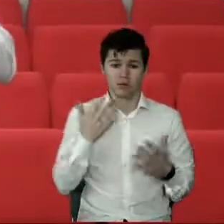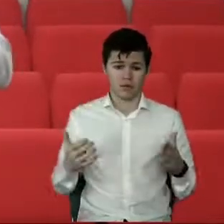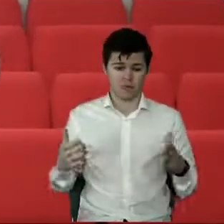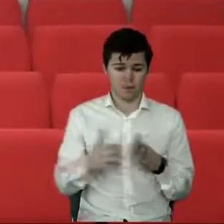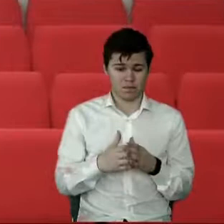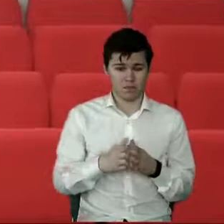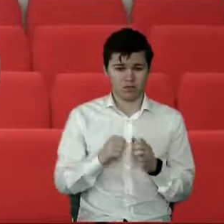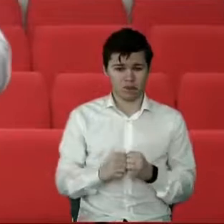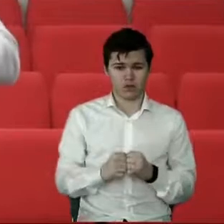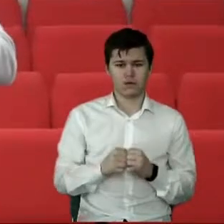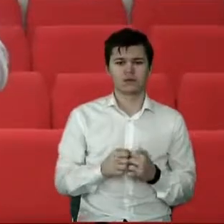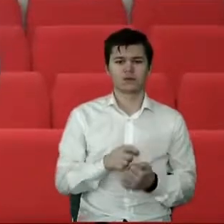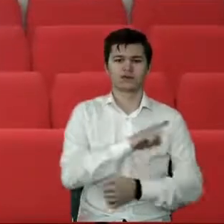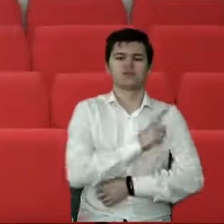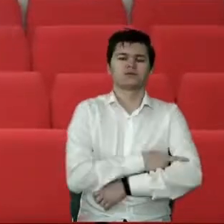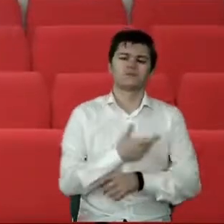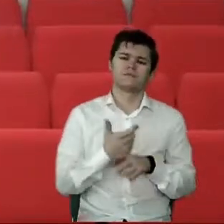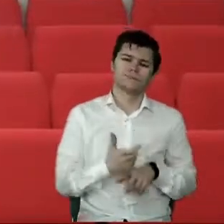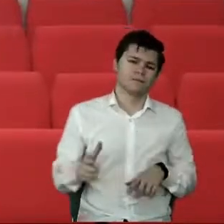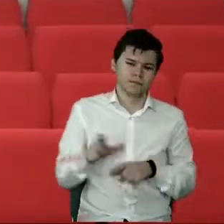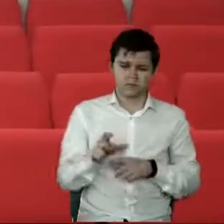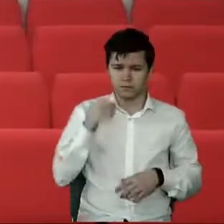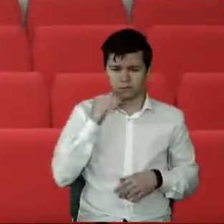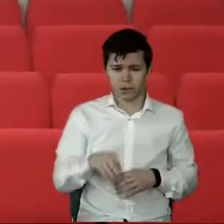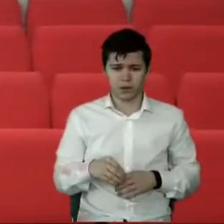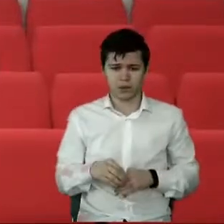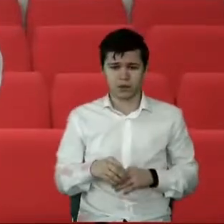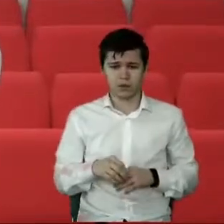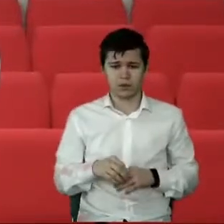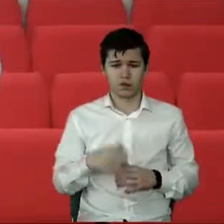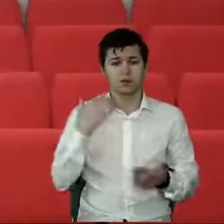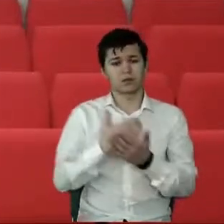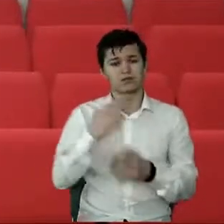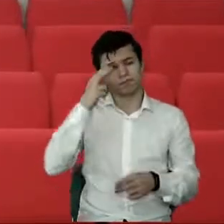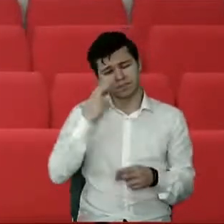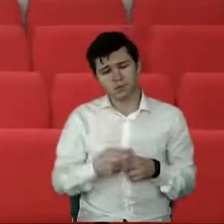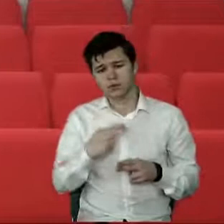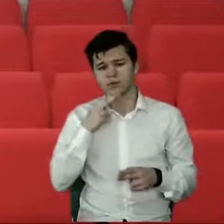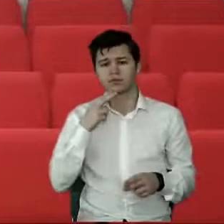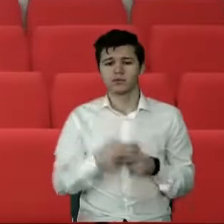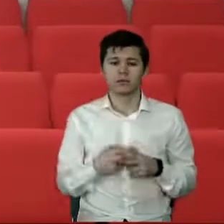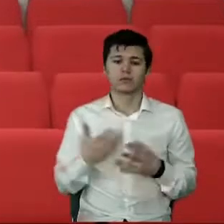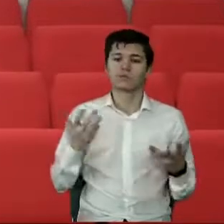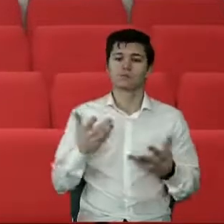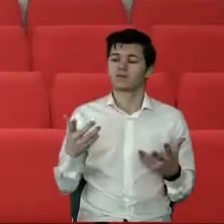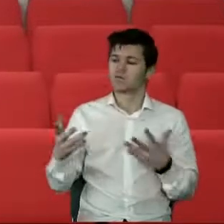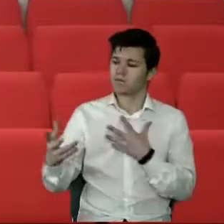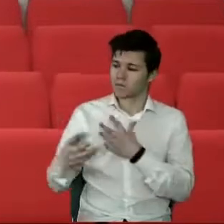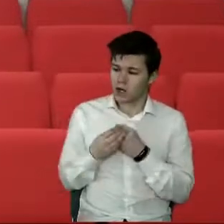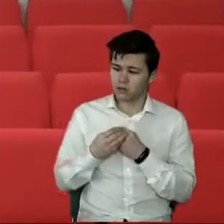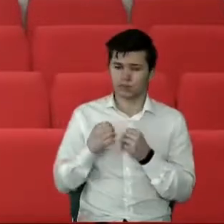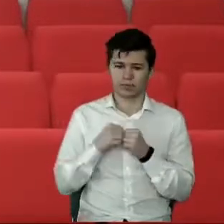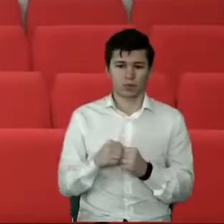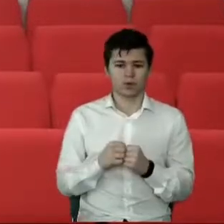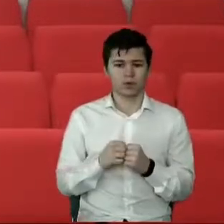которым мы можем прийти, с которыми мы можем разделить свою нужду, с которыми мы можем вместе помолиться. Эта молитва будет услышана